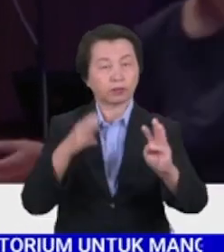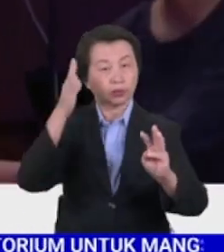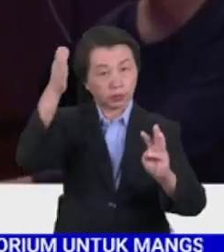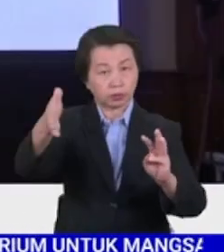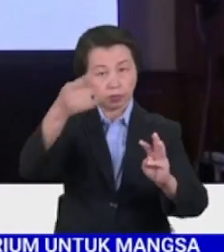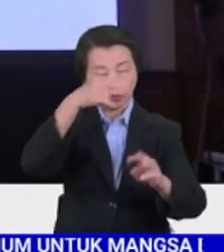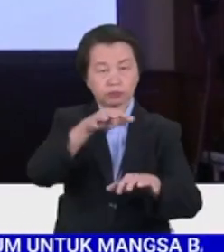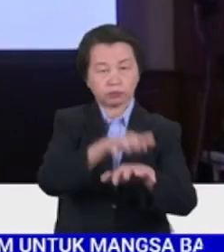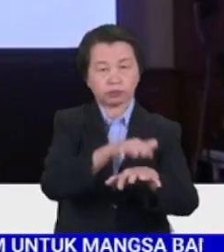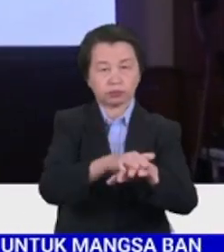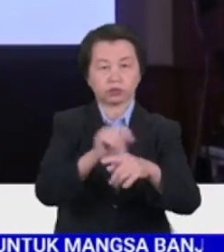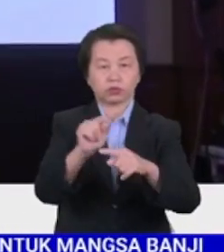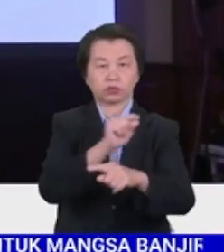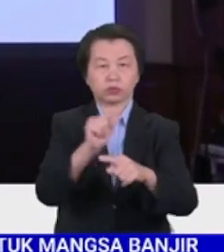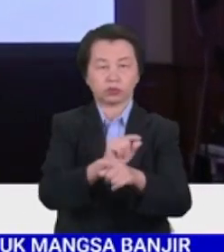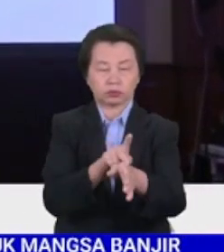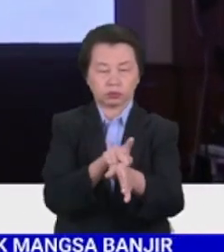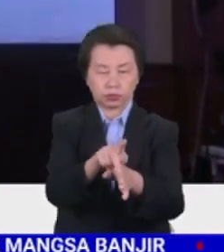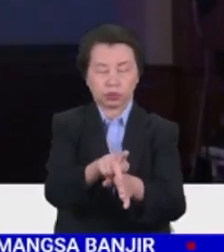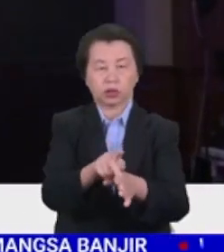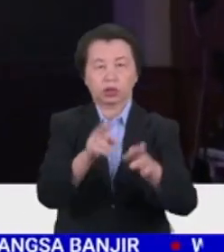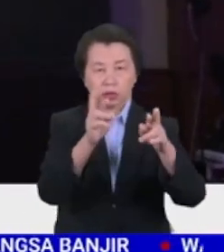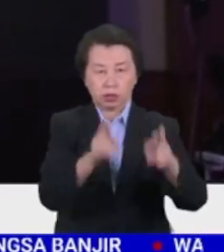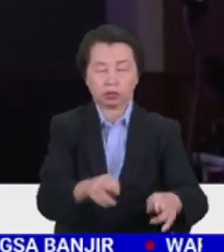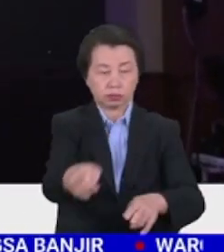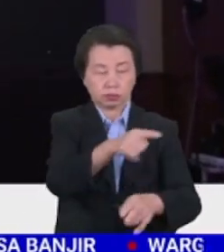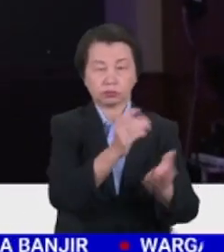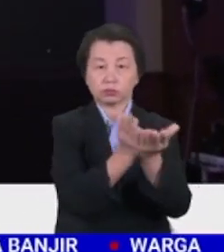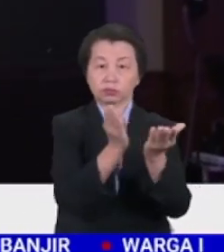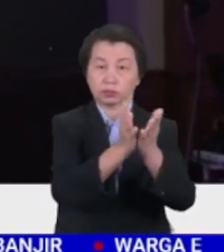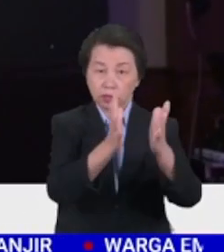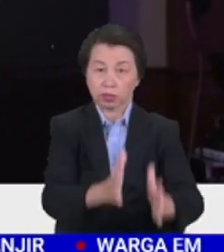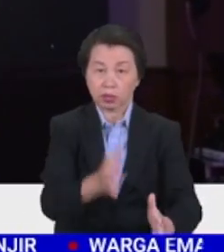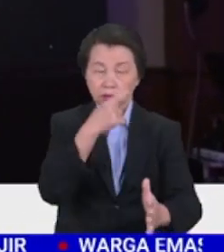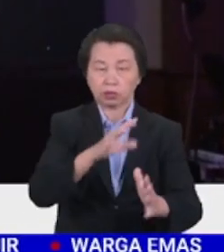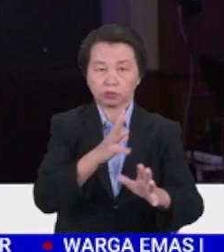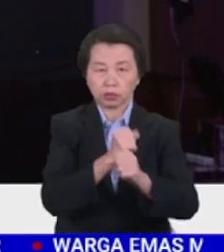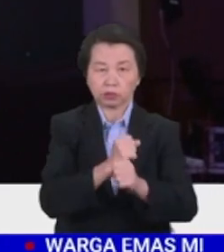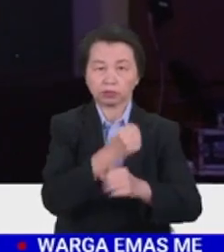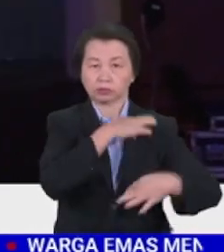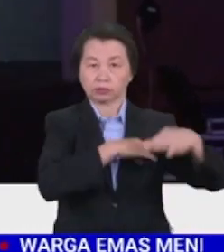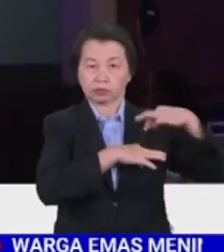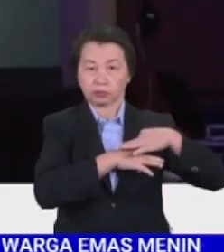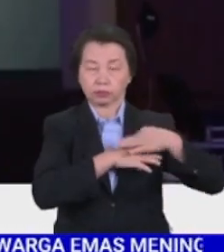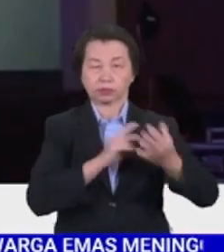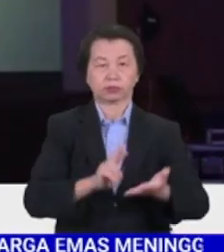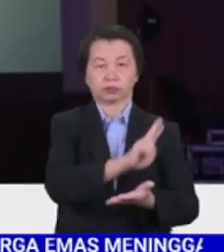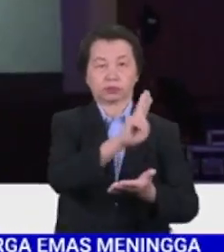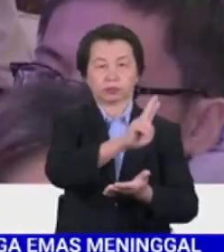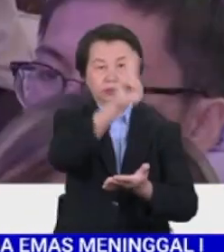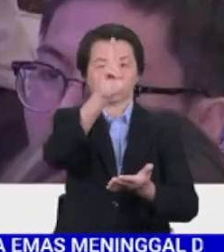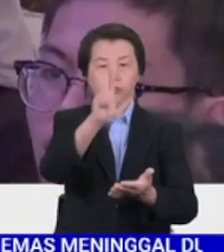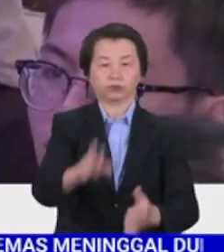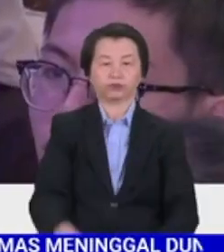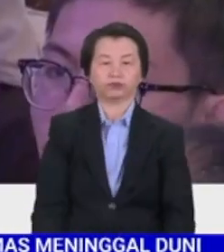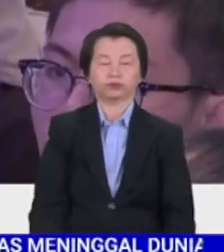bagi merancakkan penggunaan kepakaran warga universiti untuk menjana pendapatan universiti. Selain itu,